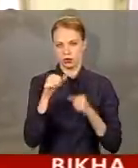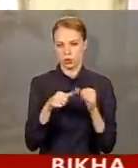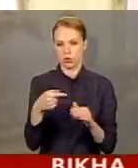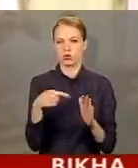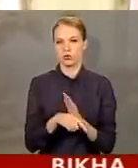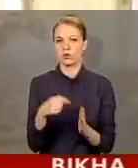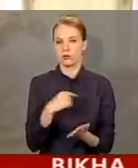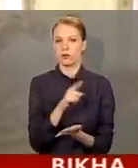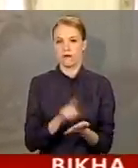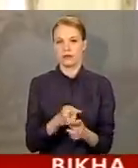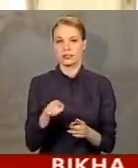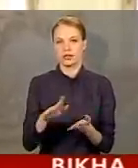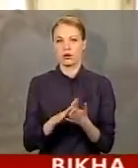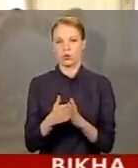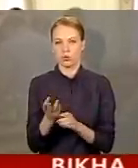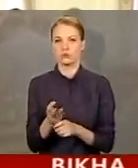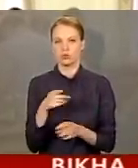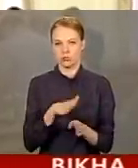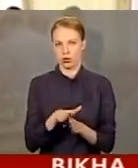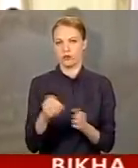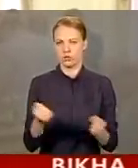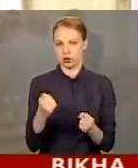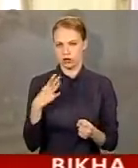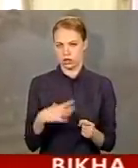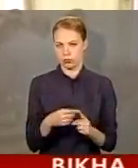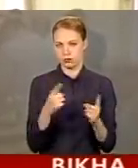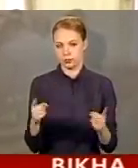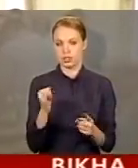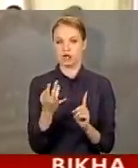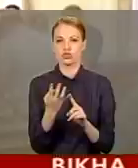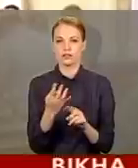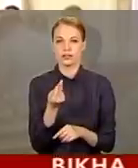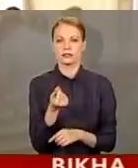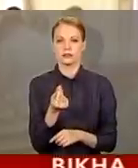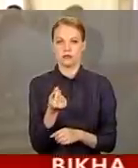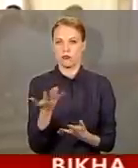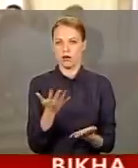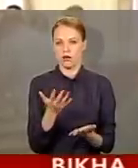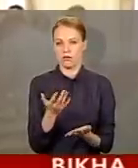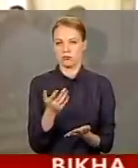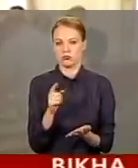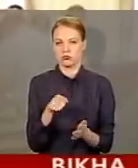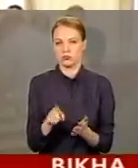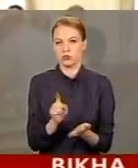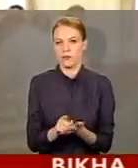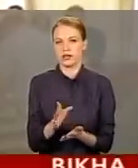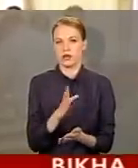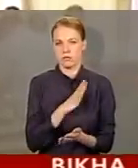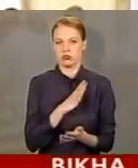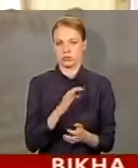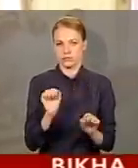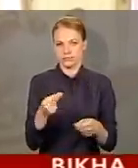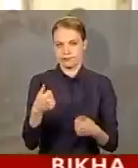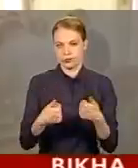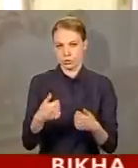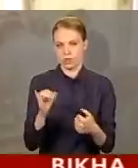Тобто ми повинні з цією угодою пройти наступну зиму повністю. І четверте, ціна, яка буде запропонована цією угодою, повинна бути конкурентною